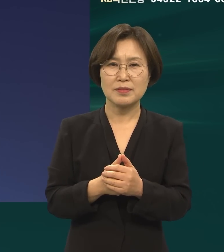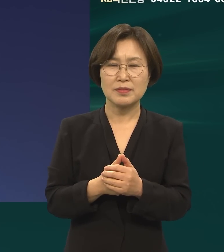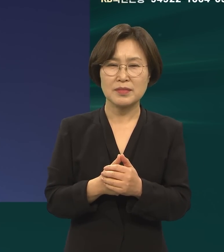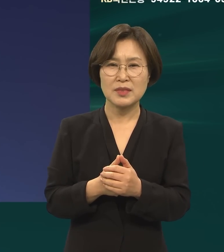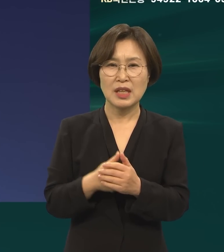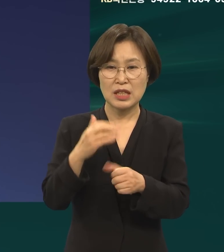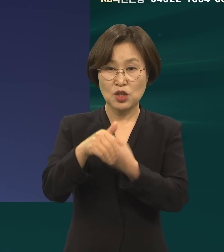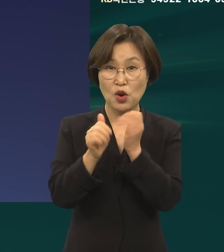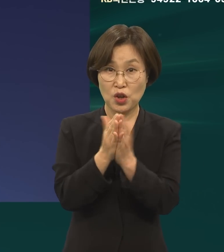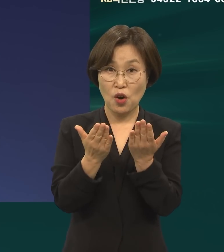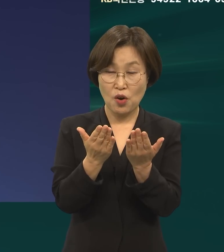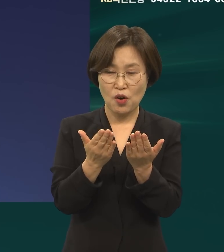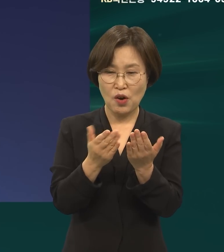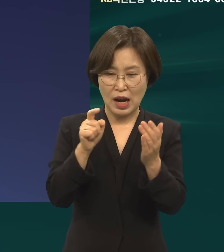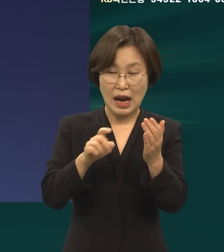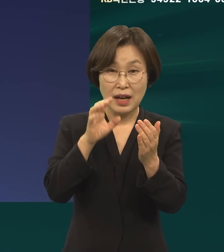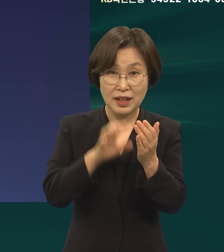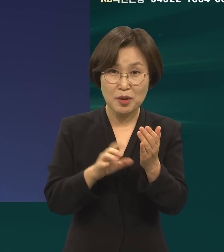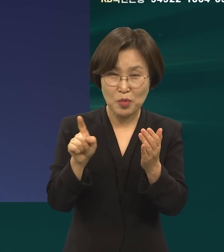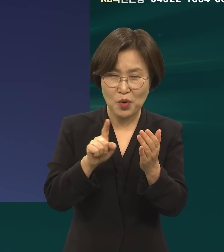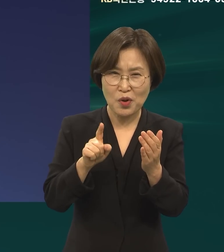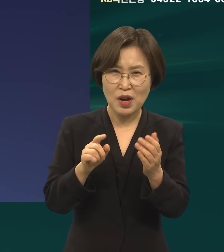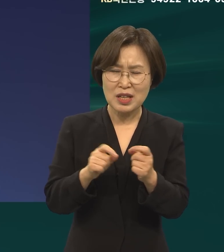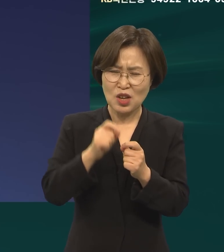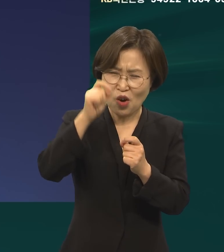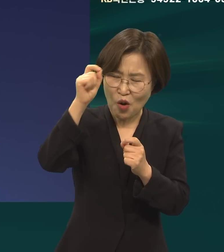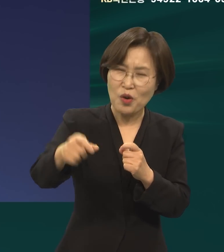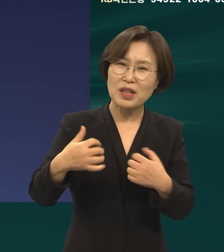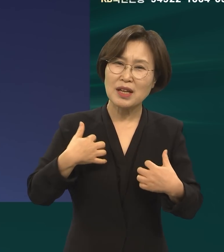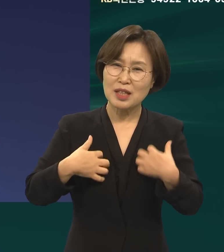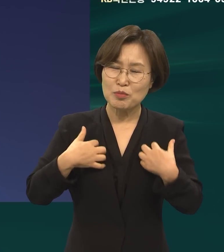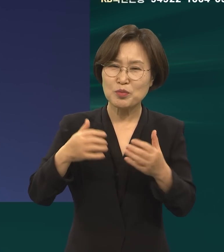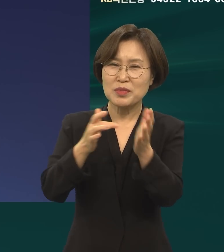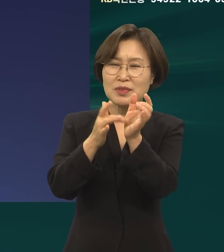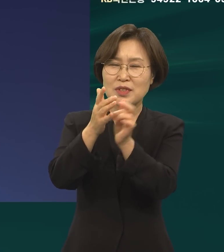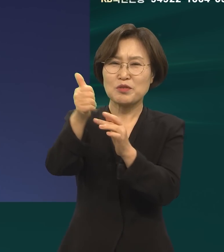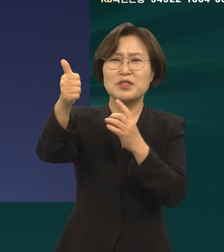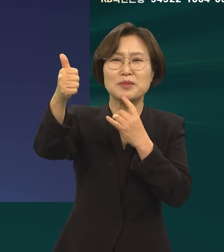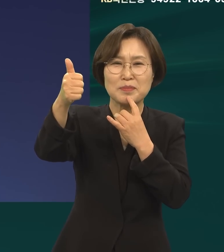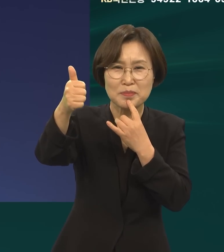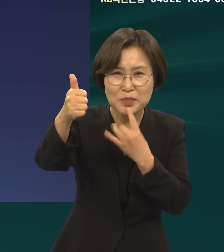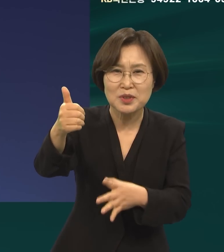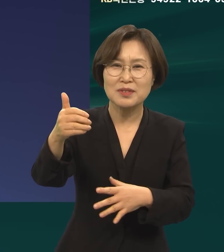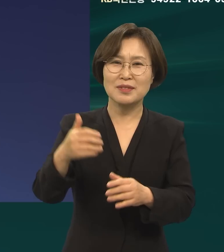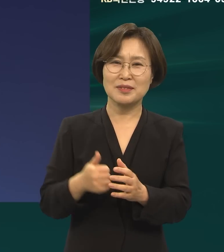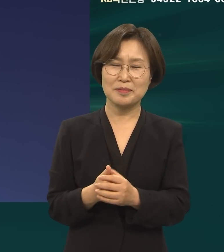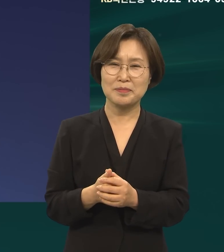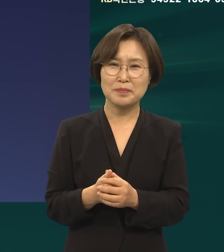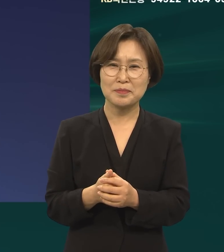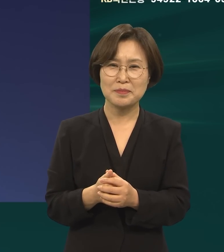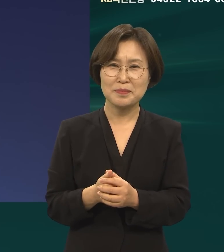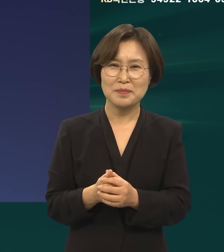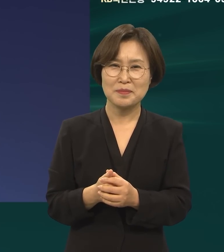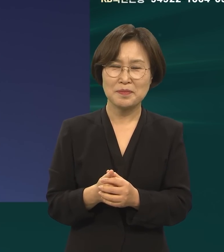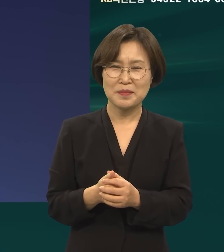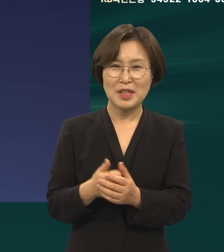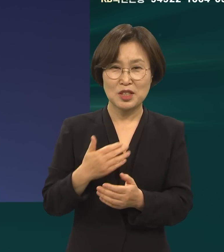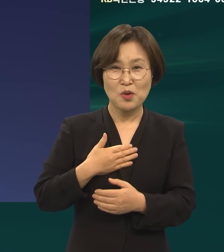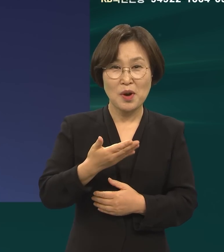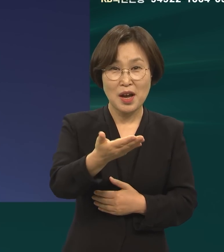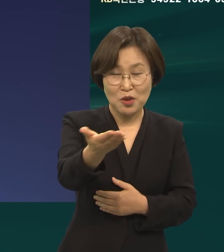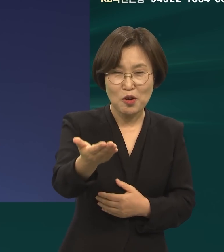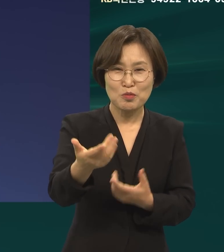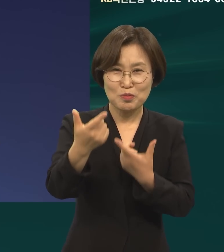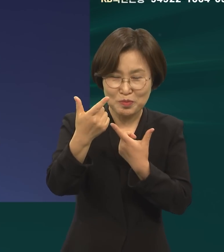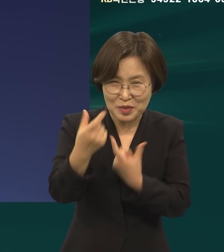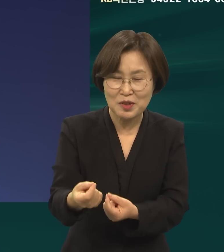수 있는 분은 예수밖에 없습니다. 예수님밖에 없습니다. 그분으로 인하여 즐거워하는 저와 여러분 되시기를 주의